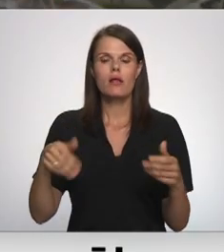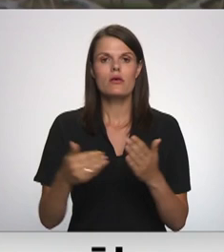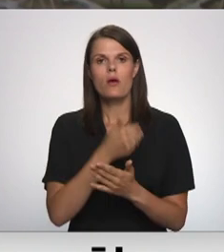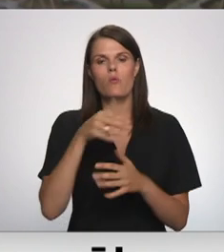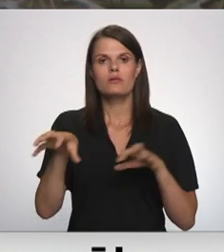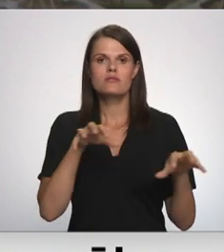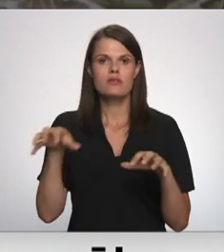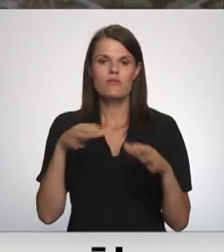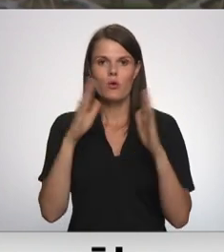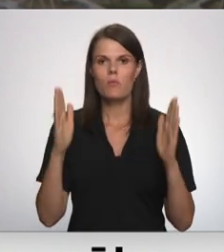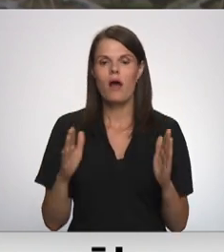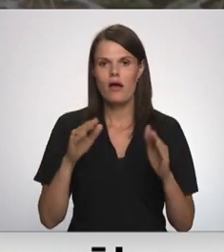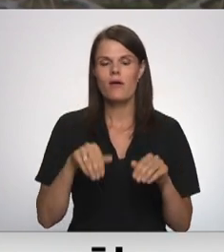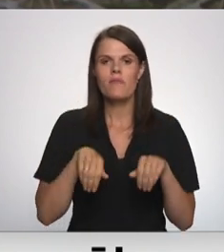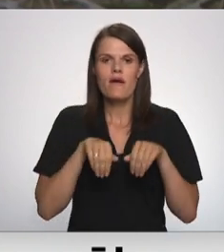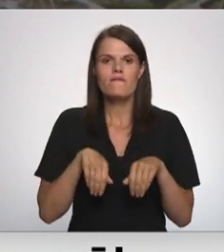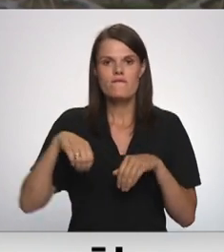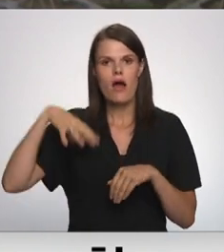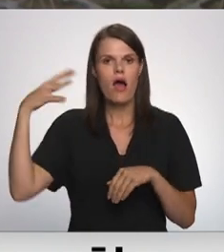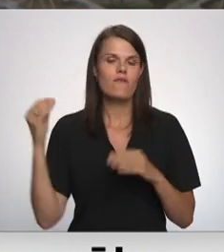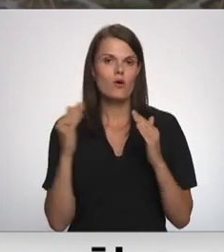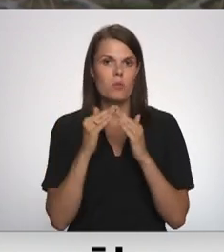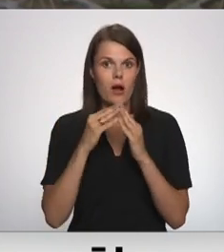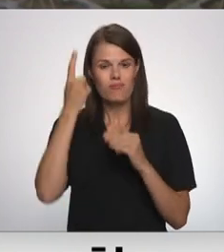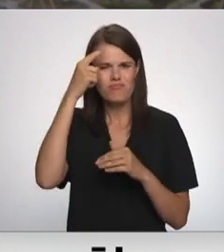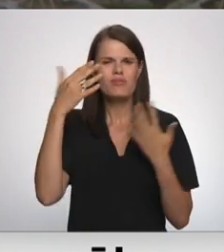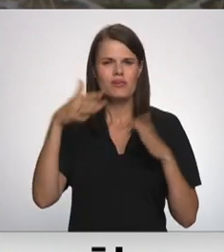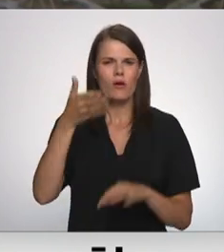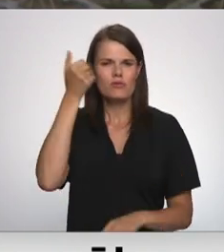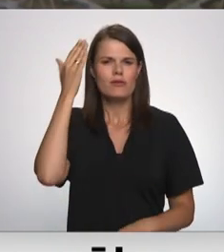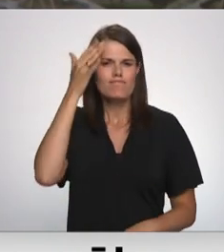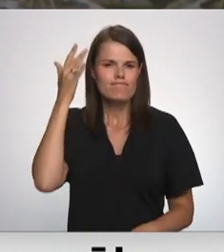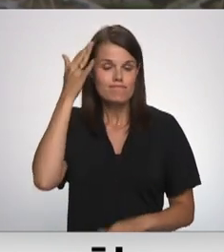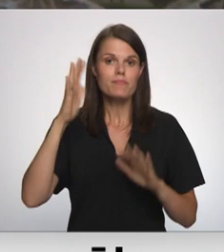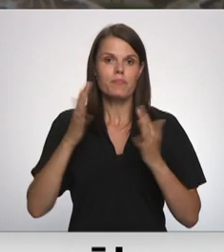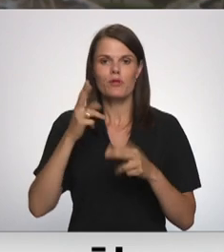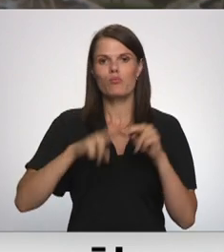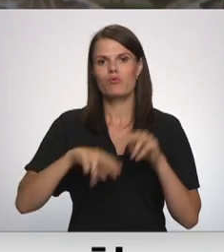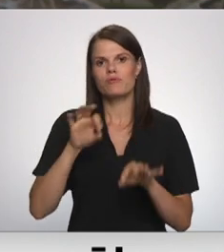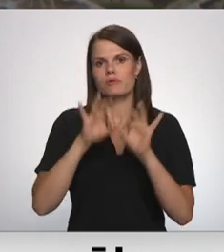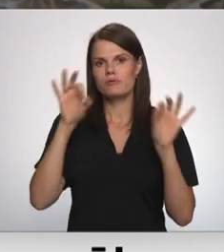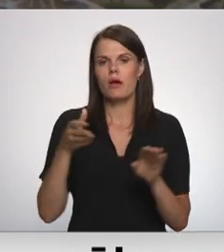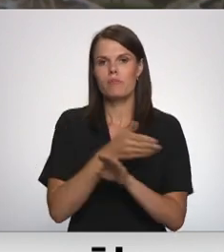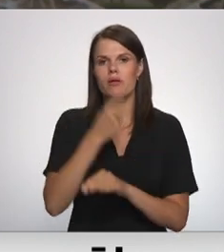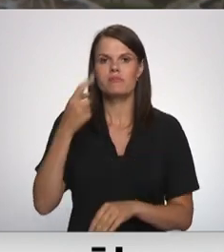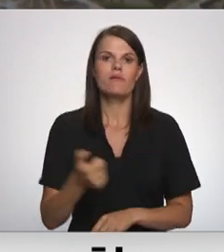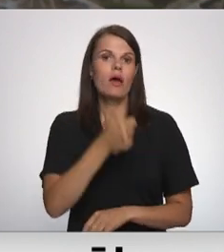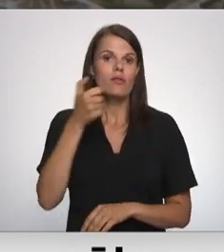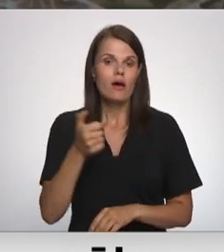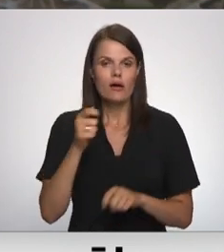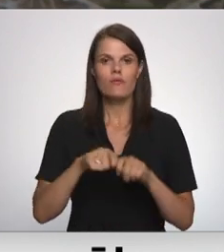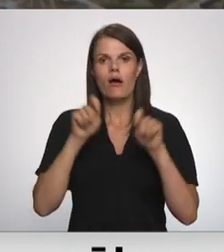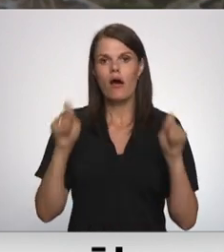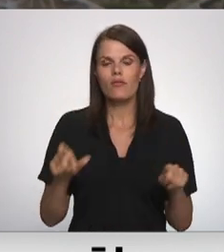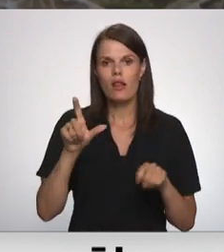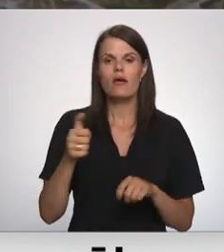vāveru māja. Ideja par šādu vietu loloti jau ļoti sen, bet pie būvniecības darbiem izdevies ķerties klāt aptuveni pirms gada. Tā atklāja Līgatnes